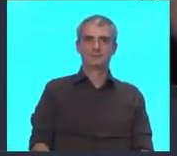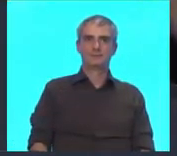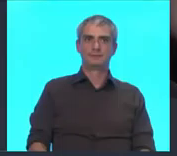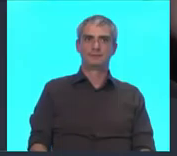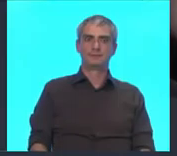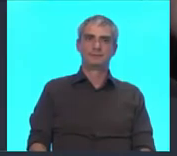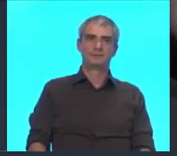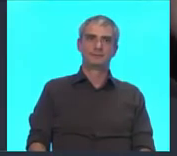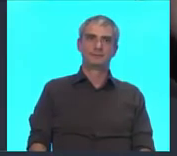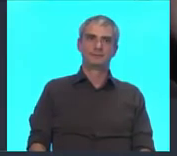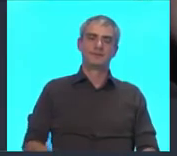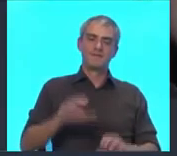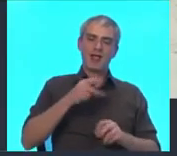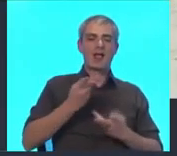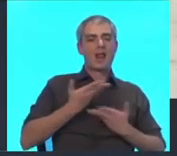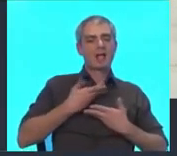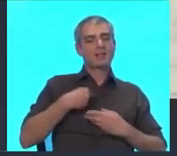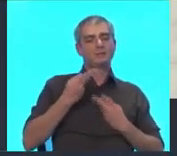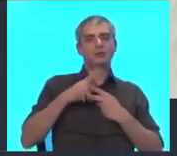ויותר התחלתי לקבל על עצמי יותר דברים.